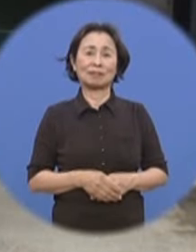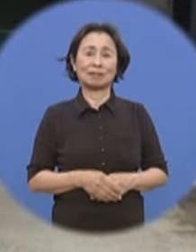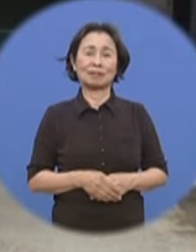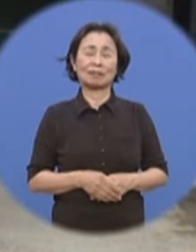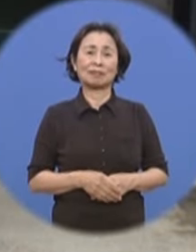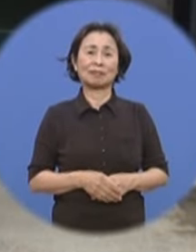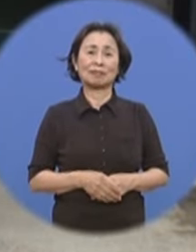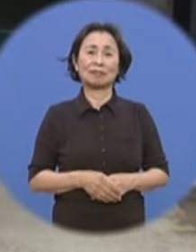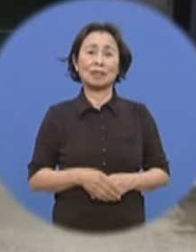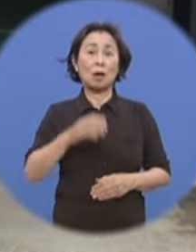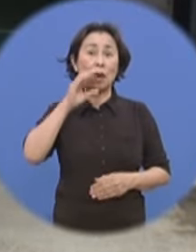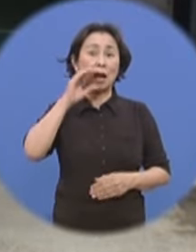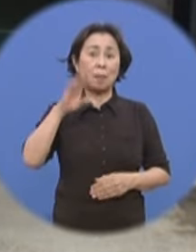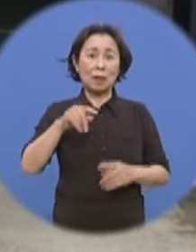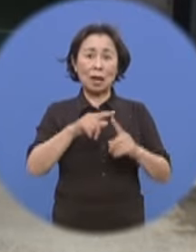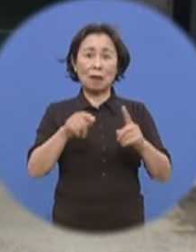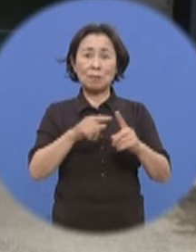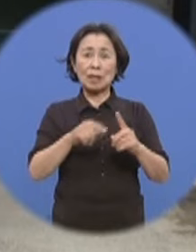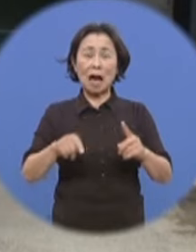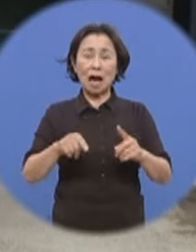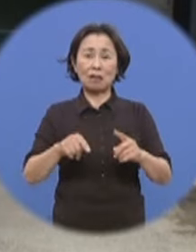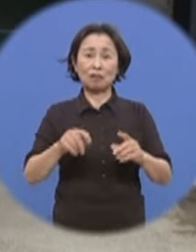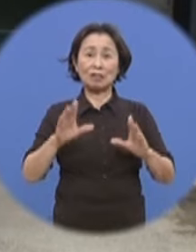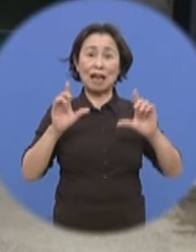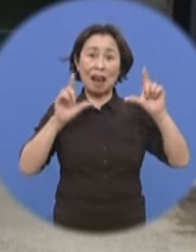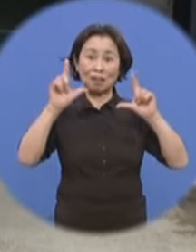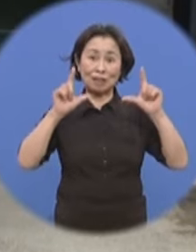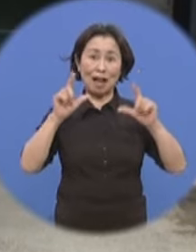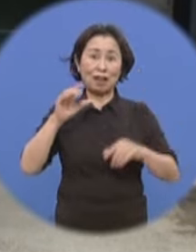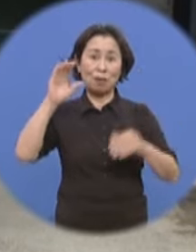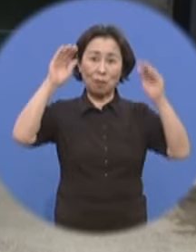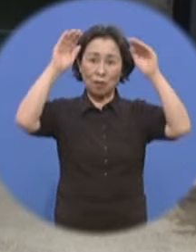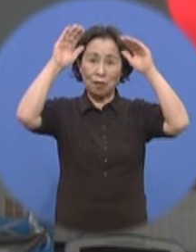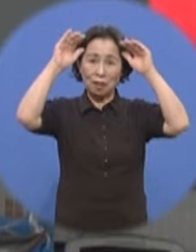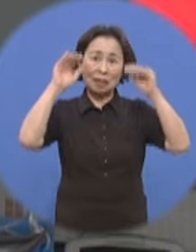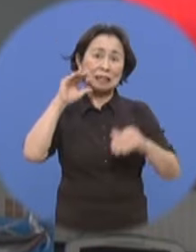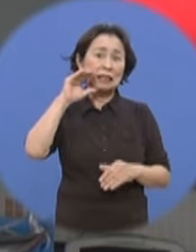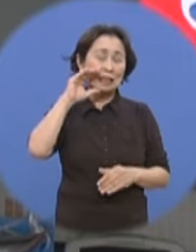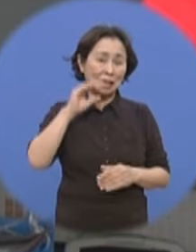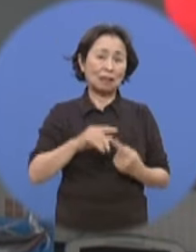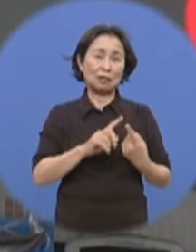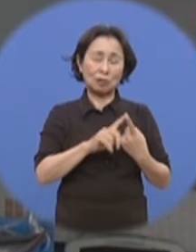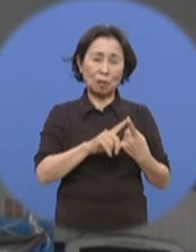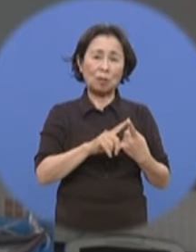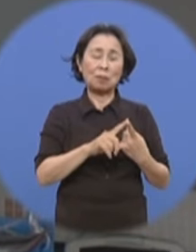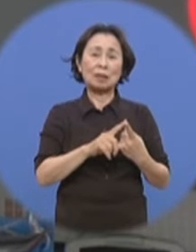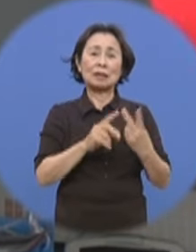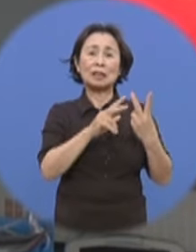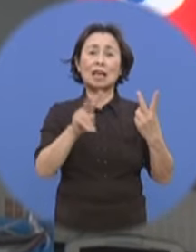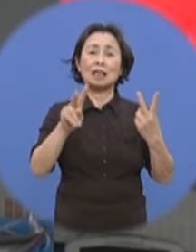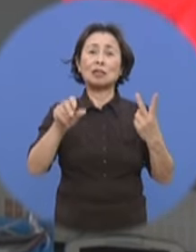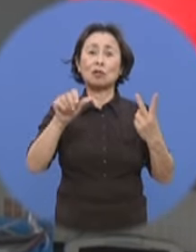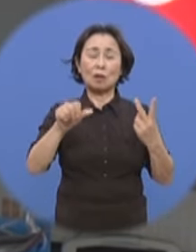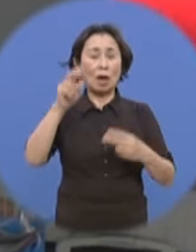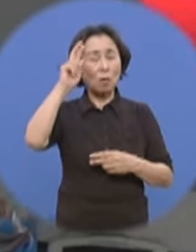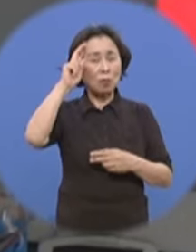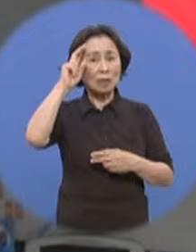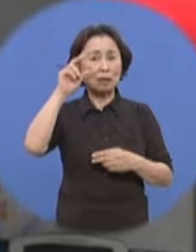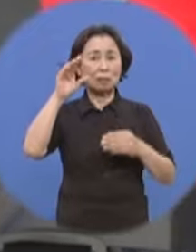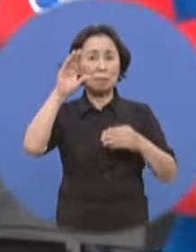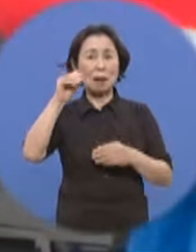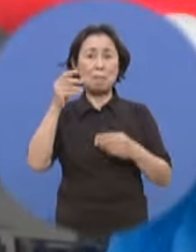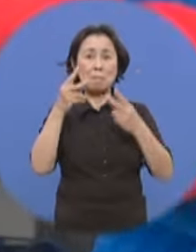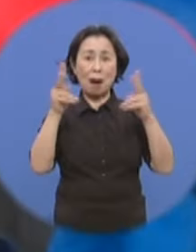ます和歌山県PRキャラクターのきーちゃんと2025年大阪関西万博の公式